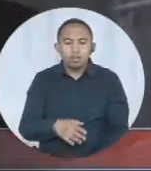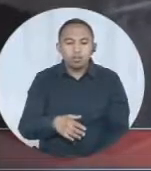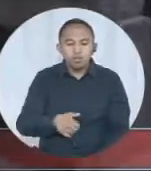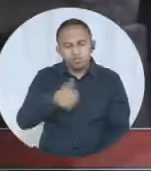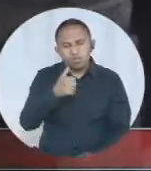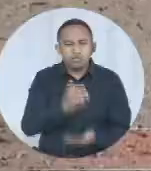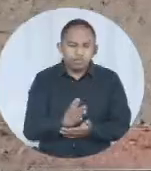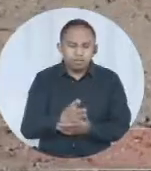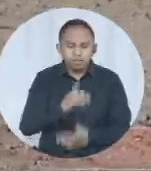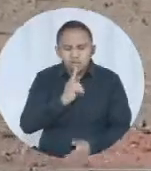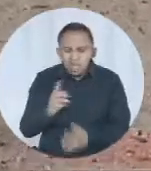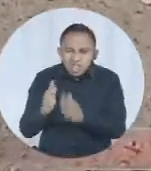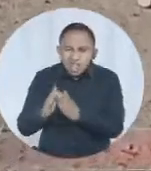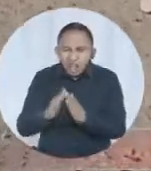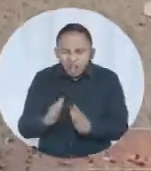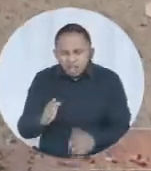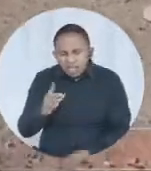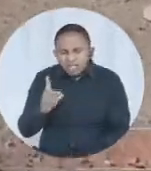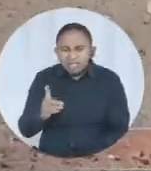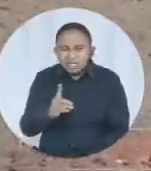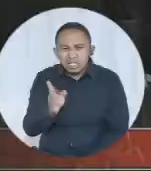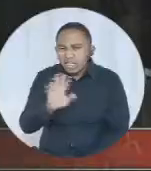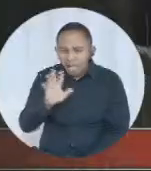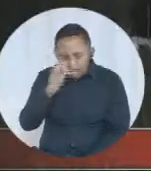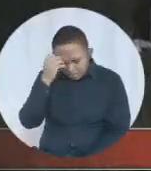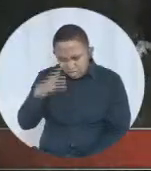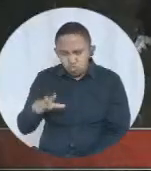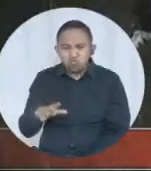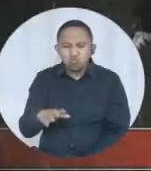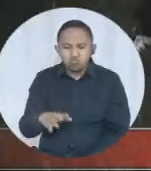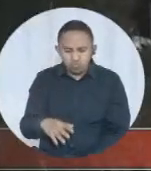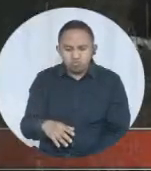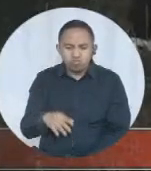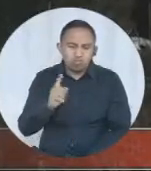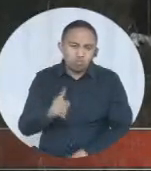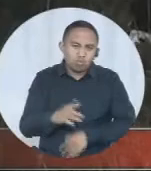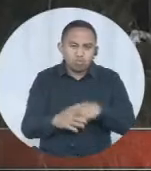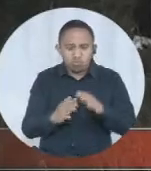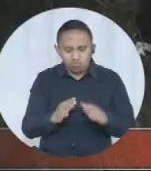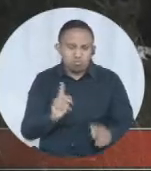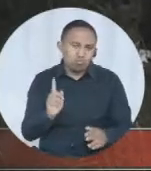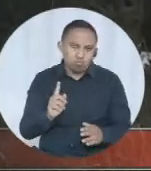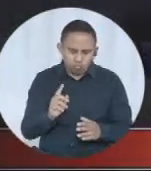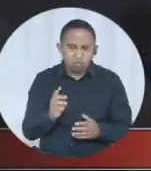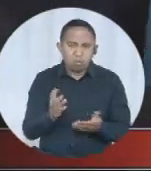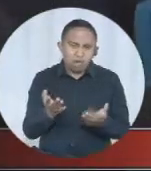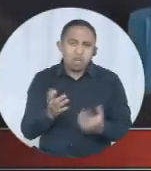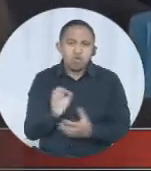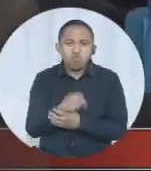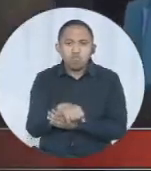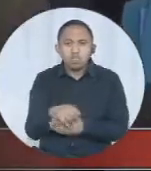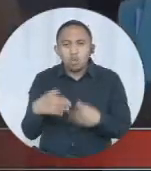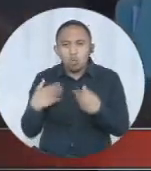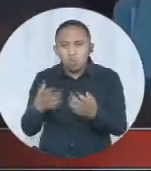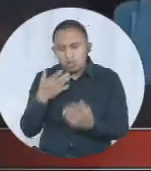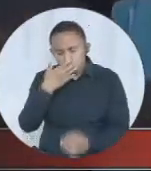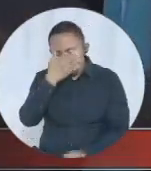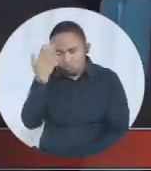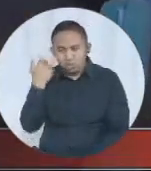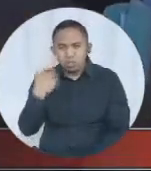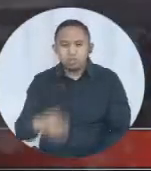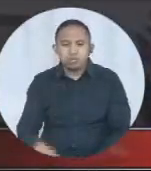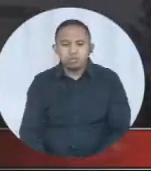ny filoham-pirenena hatrany ka hiatraika mivantana amin'ny vahoaka ny fisian'ity tetikasa ny fiarahamientana ho